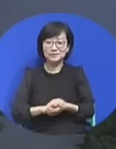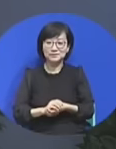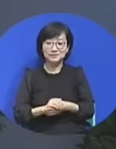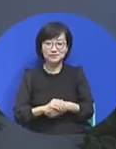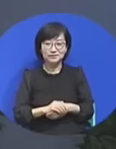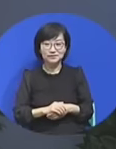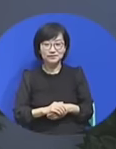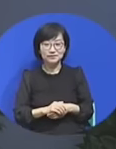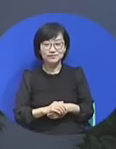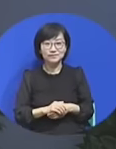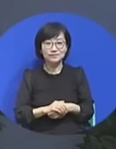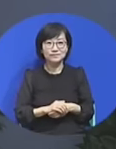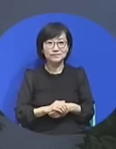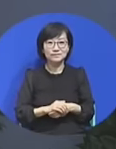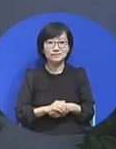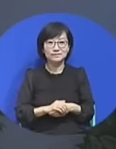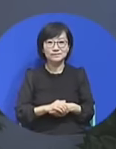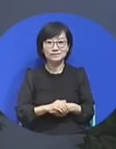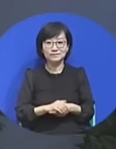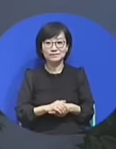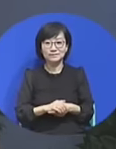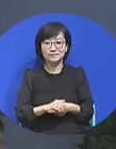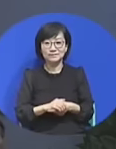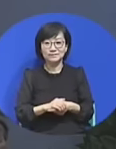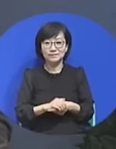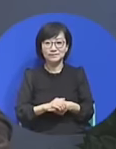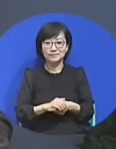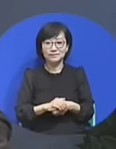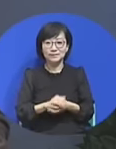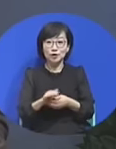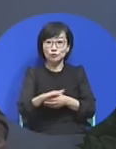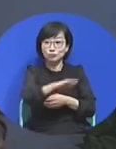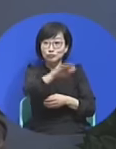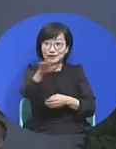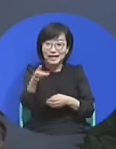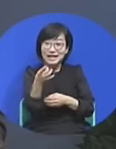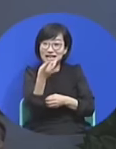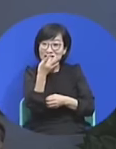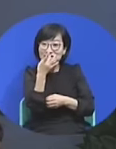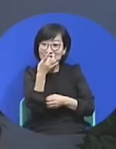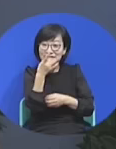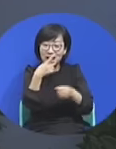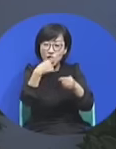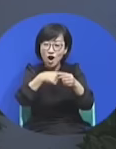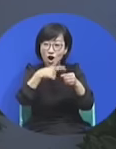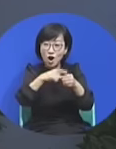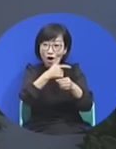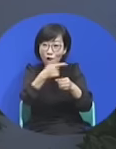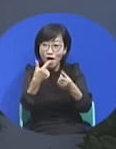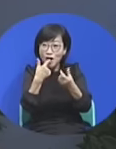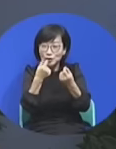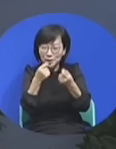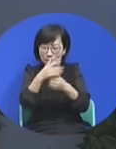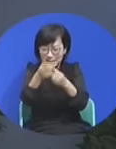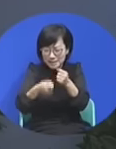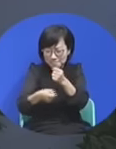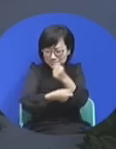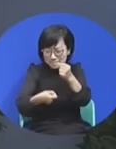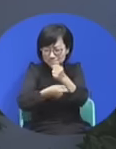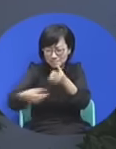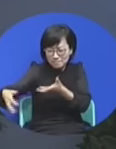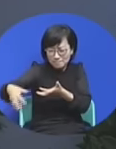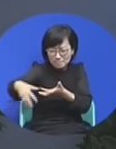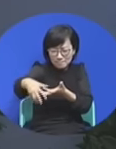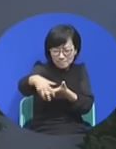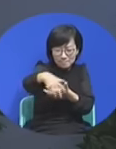다 알곡처럼 거두어들여서 천국에 간다는 이제 엄청난 의미를 갖고 있는 겁니다. And it has this tremendous significance that